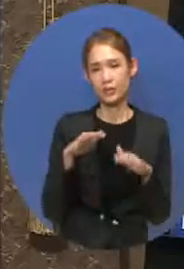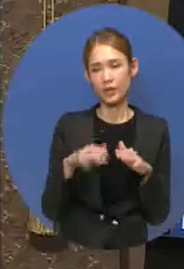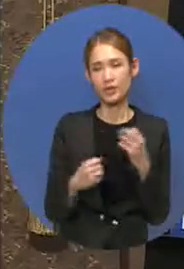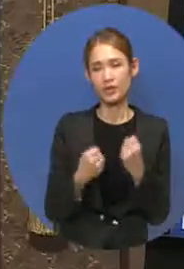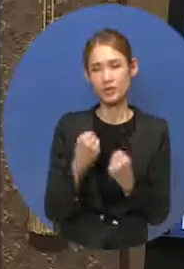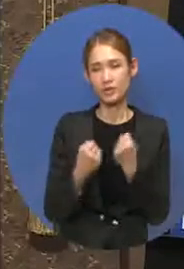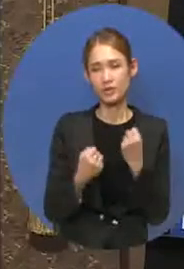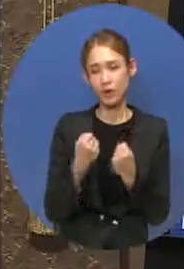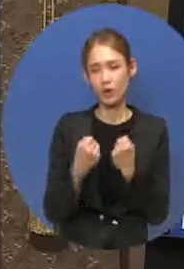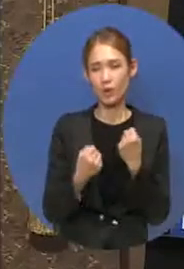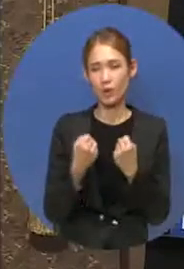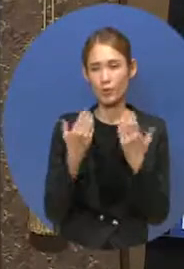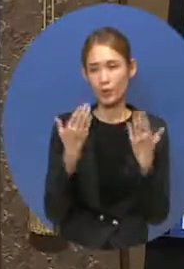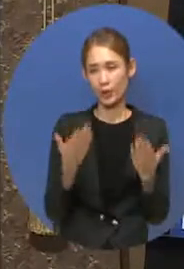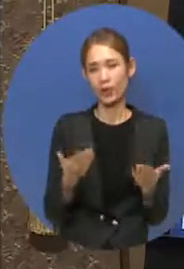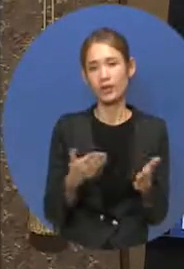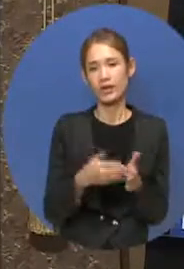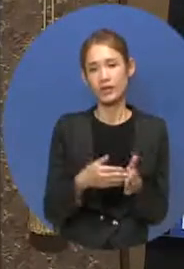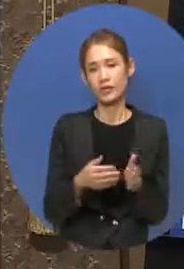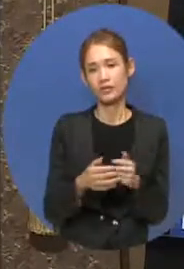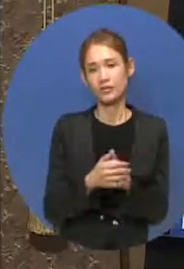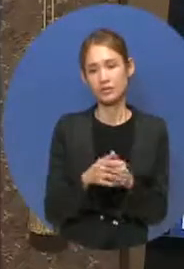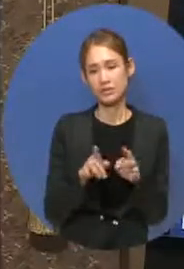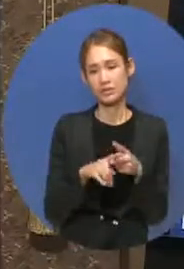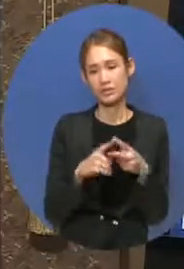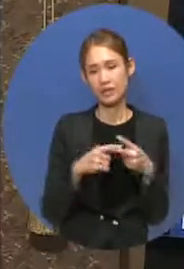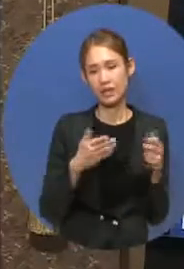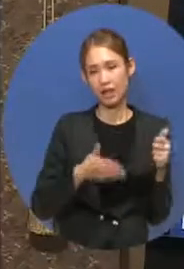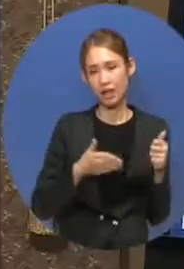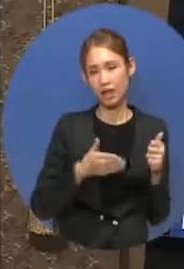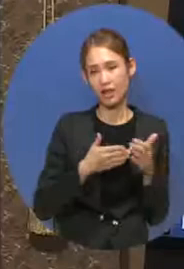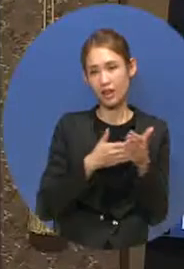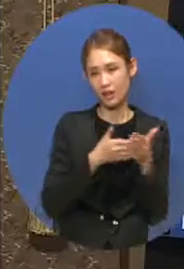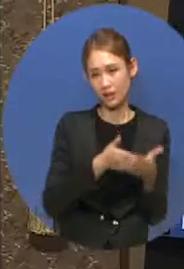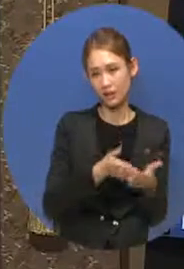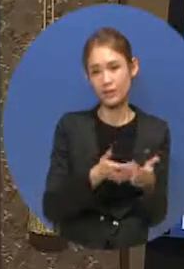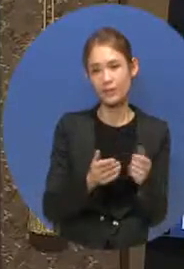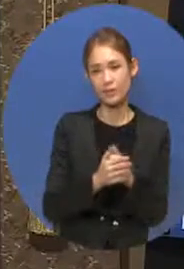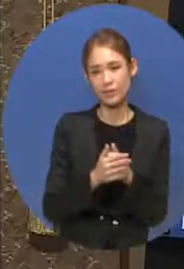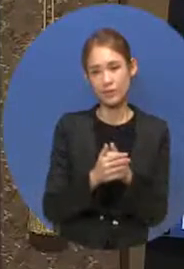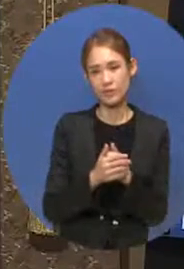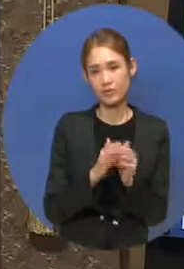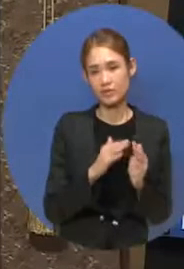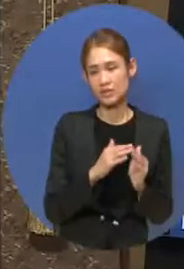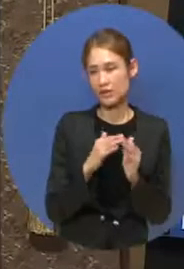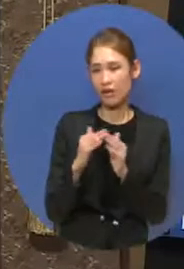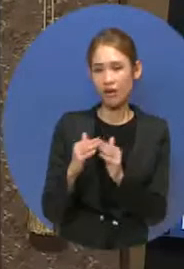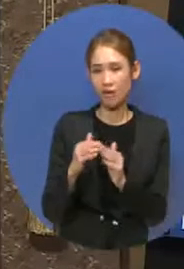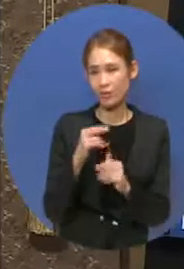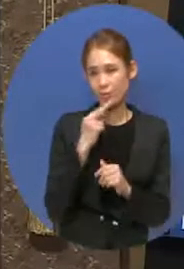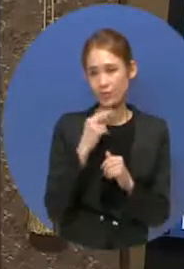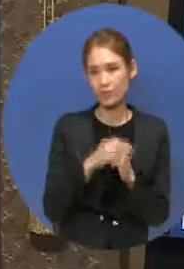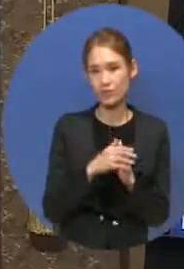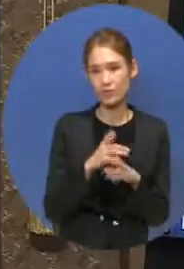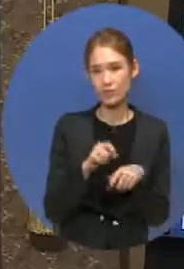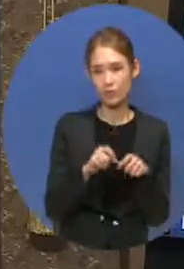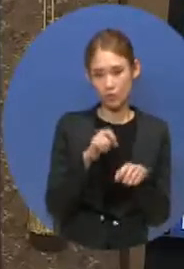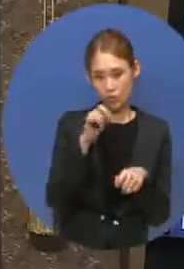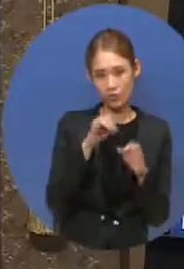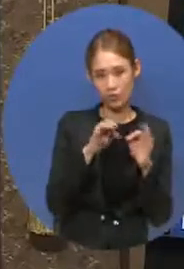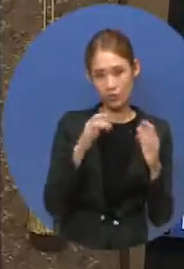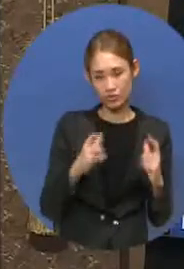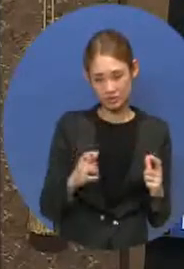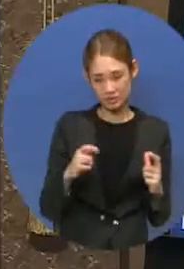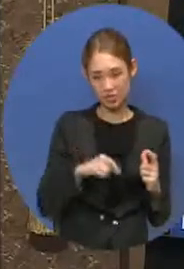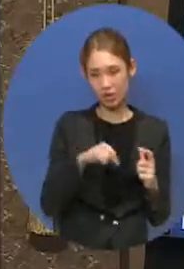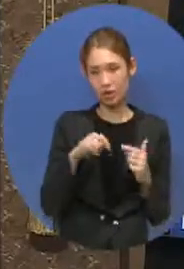또 마을에 또 설명드리고 또 이해 부탁드리고 또 저희 분들이 잘 이사를 가지 않습니다. 오랜 동안 그 지역에